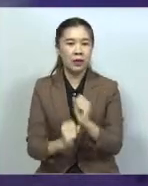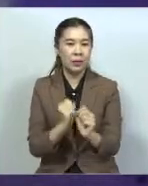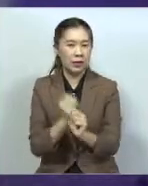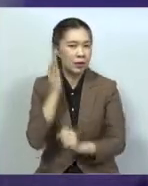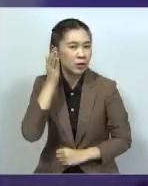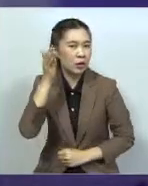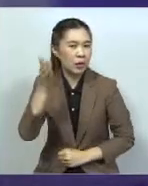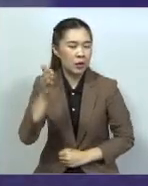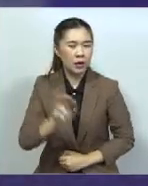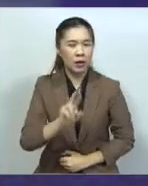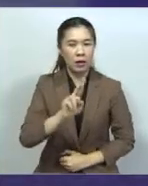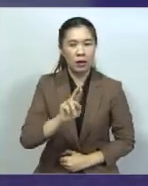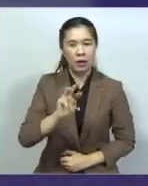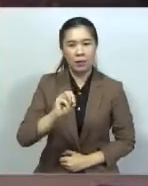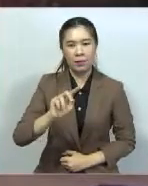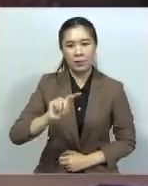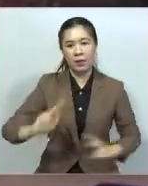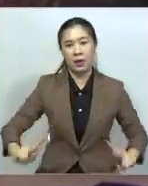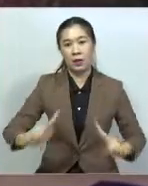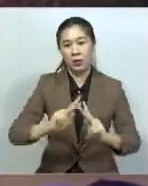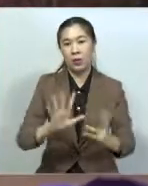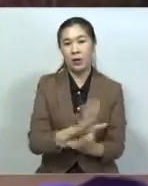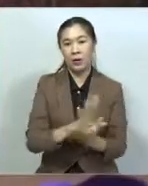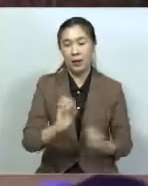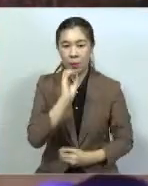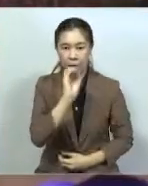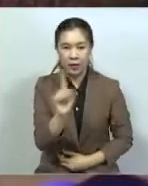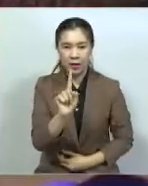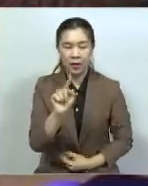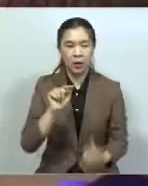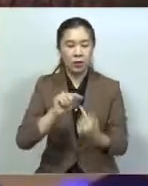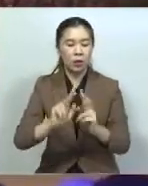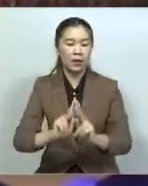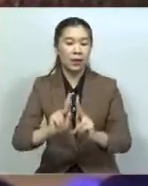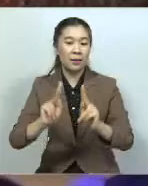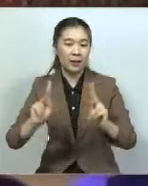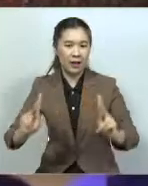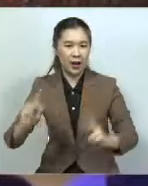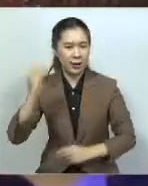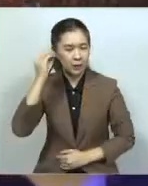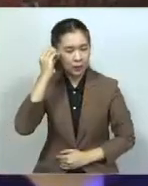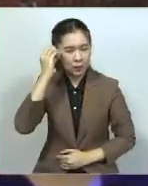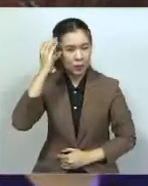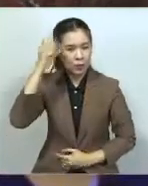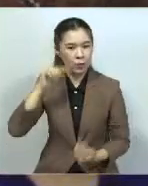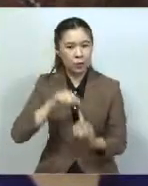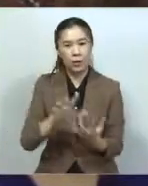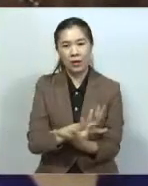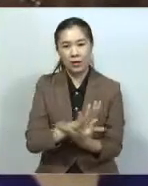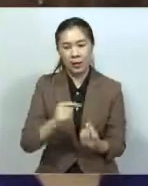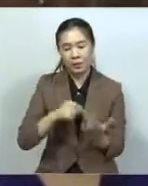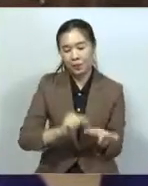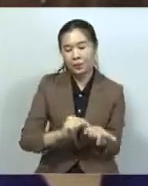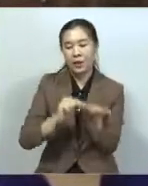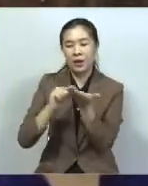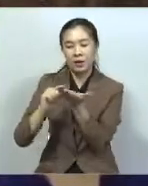ไปนะคะทางรัฐมนตรีว่าการกระทรวงวัฒนธรรมเนี่ยบอกว่าก็ทางคณะกรรมการมรดกภูมิปัญญาทางวัฒนธรรมก็เตรียมที่จะเสนอ